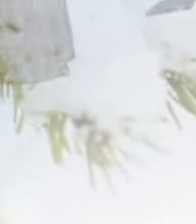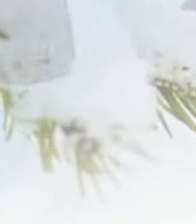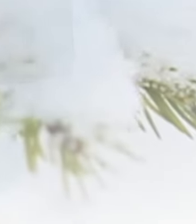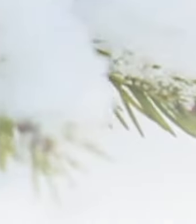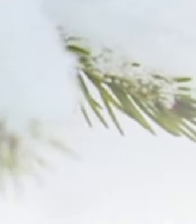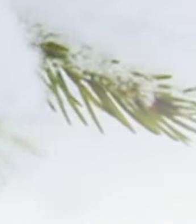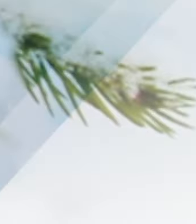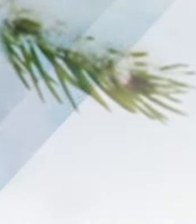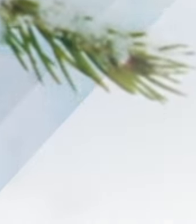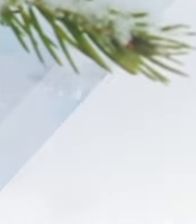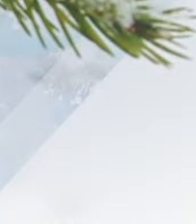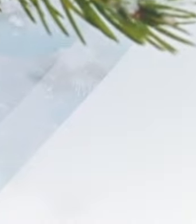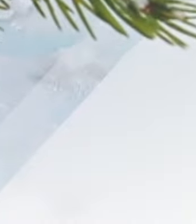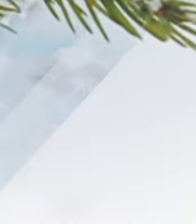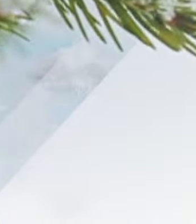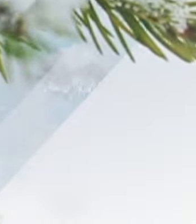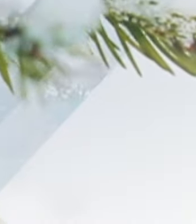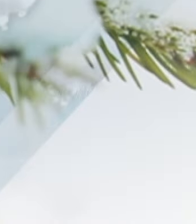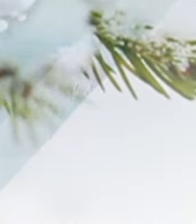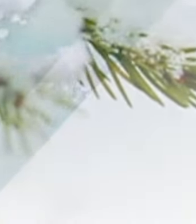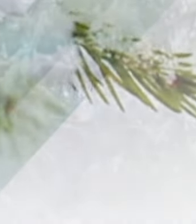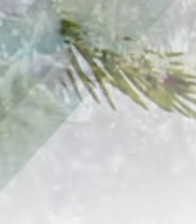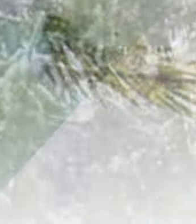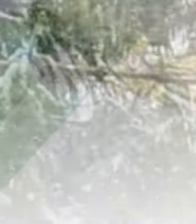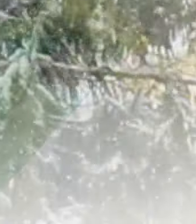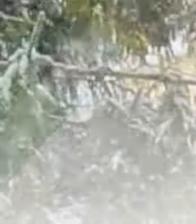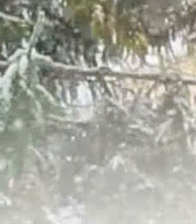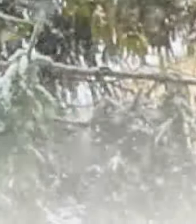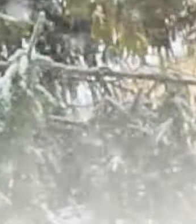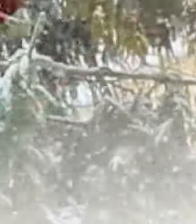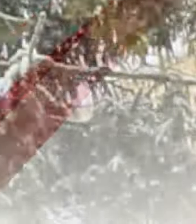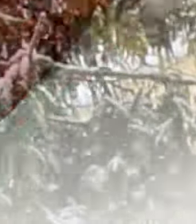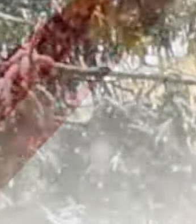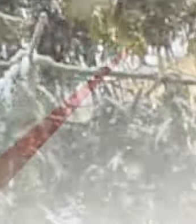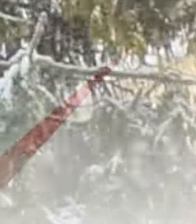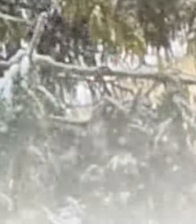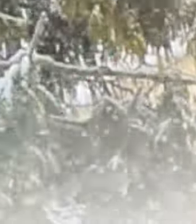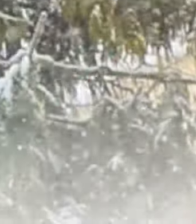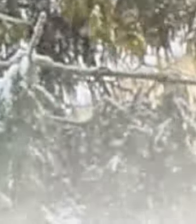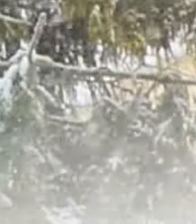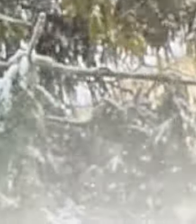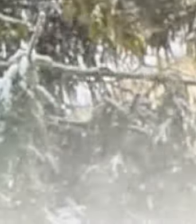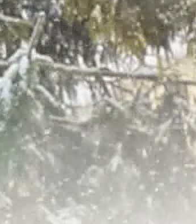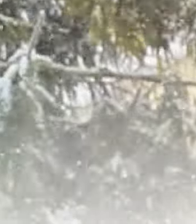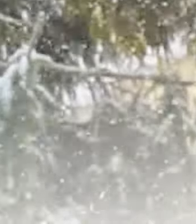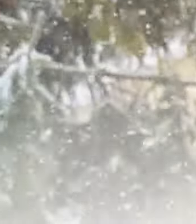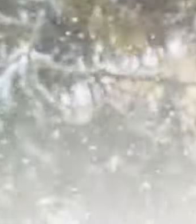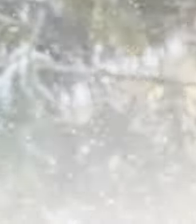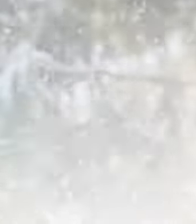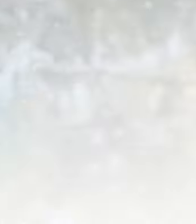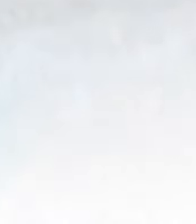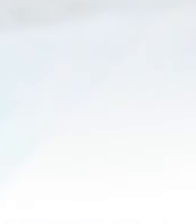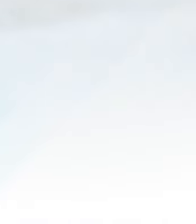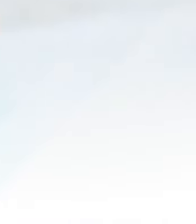гаварыли так – «На грамніцы – палавіна зіміцы». Або яшчэ – «На грамніцы зімаз лэтам сустракаяцца».